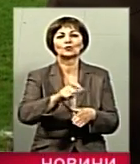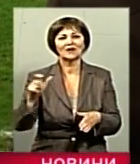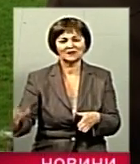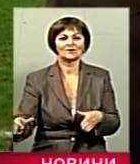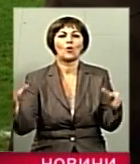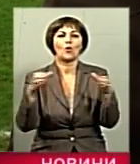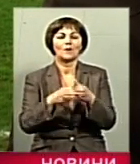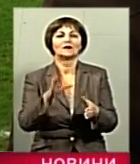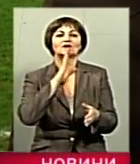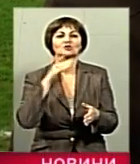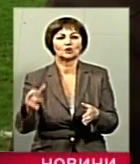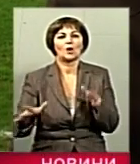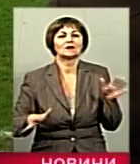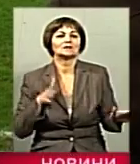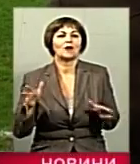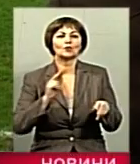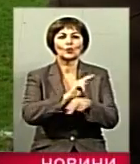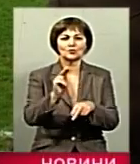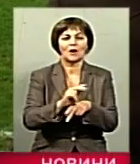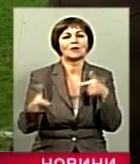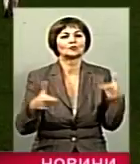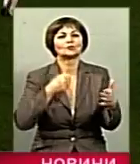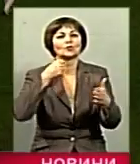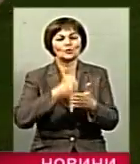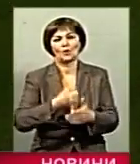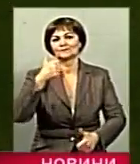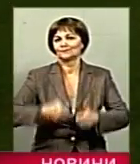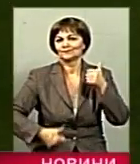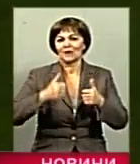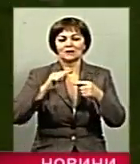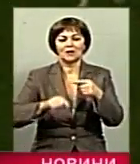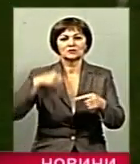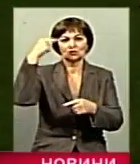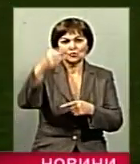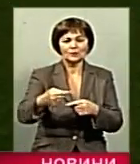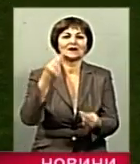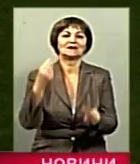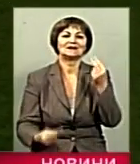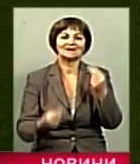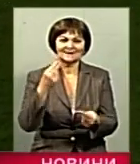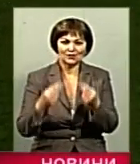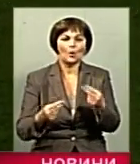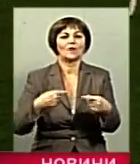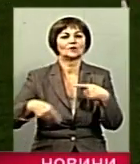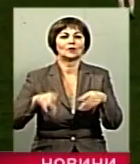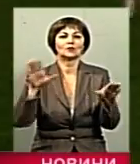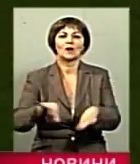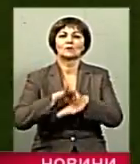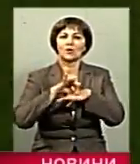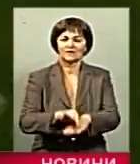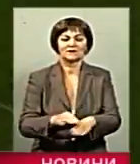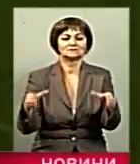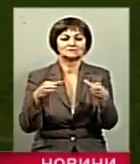команда жінок тренується вже, готуємося повноцінно до сезону. Наступну гру футбольний клуб «Полісся» проведе з командою футбольного